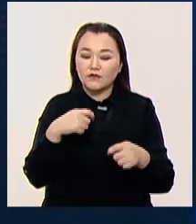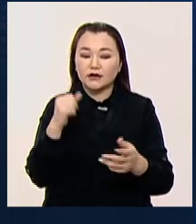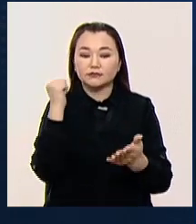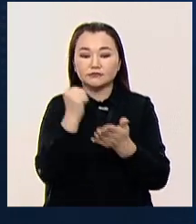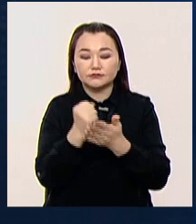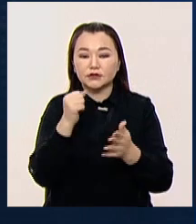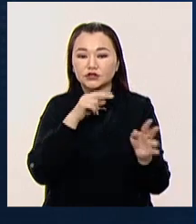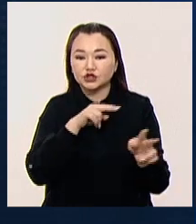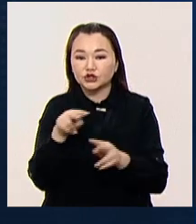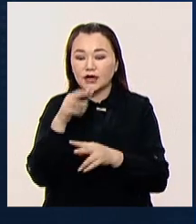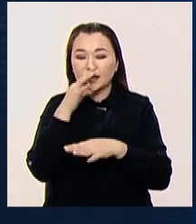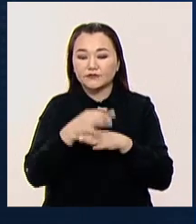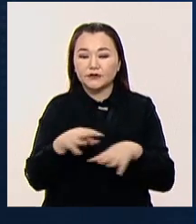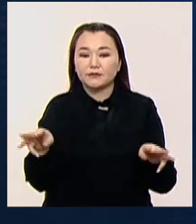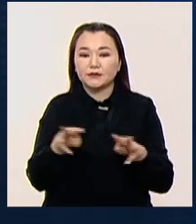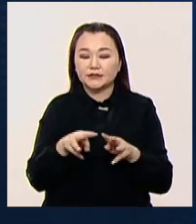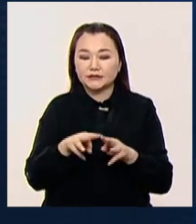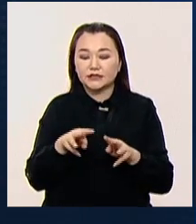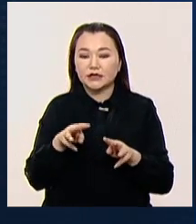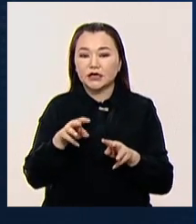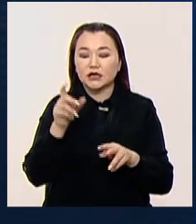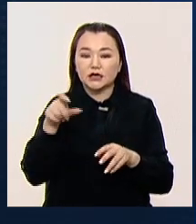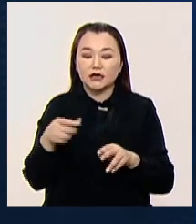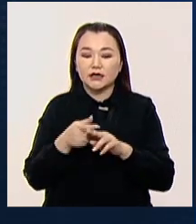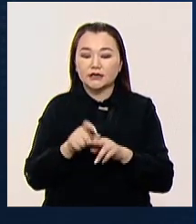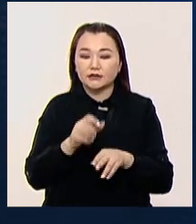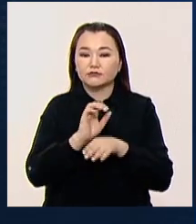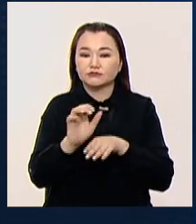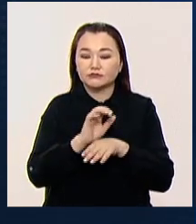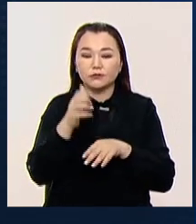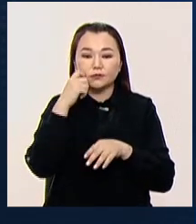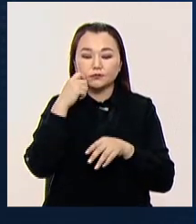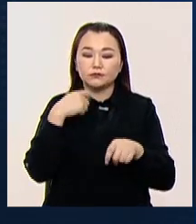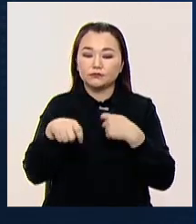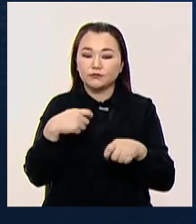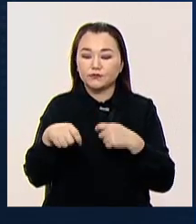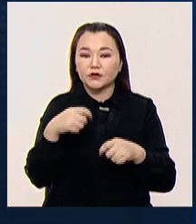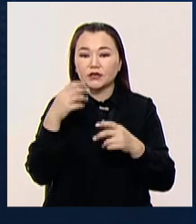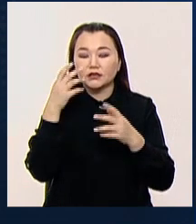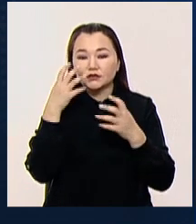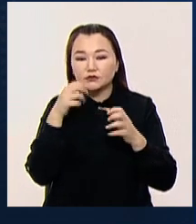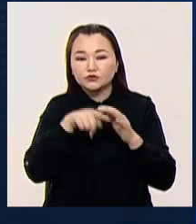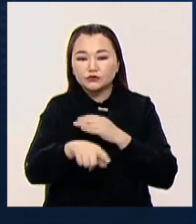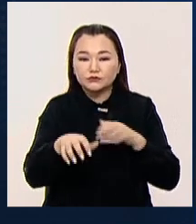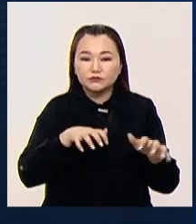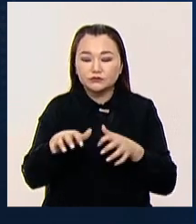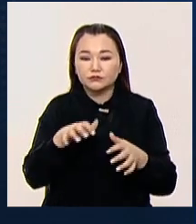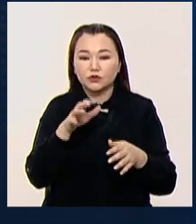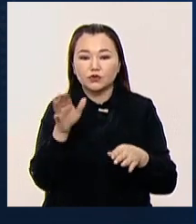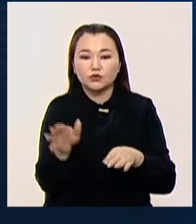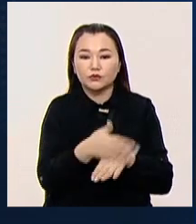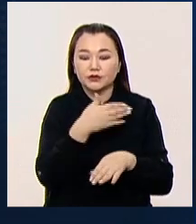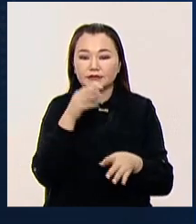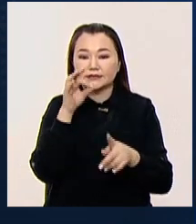таңбалап қадағалауға жауапты министрлік өкілдері болса, аталған өндіріс аяқ киім саудасындағы көлеңкелі бизнесті жоюға бағытталған